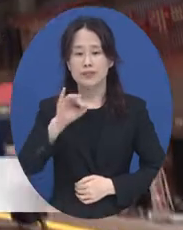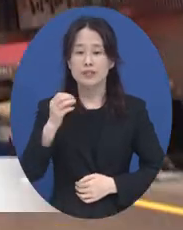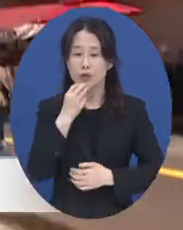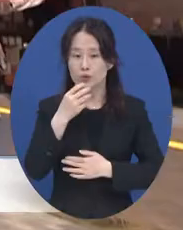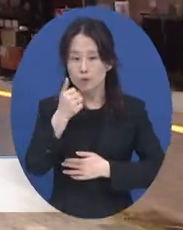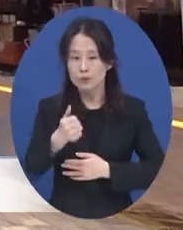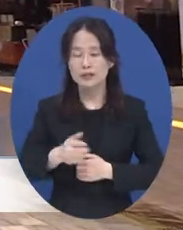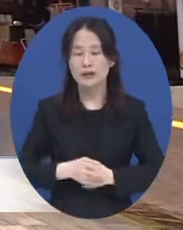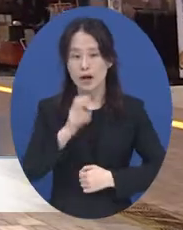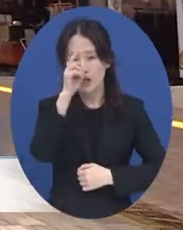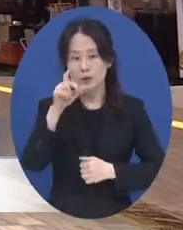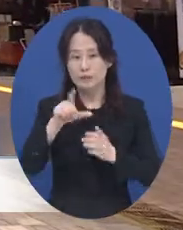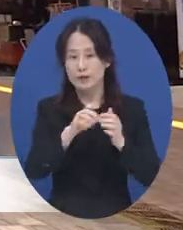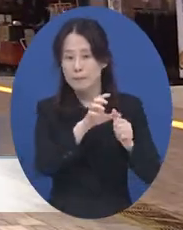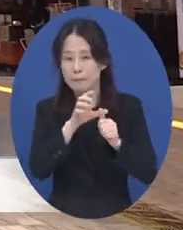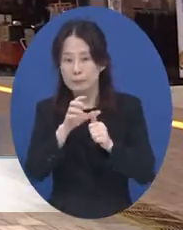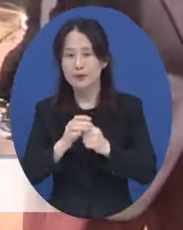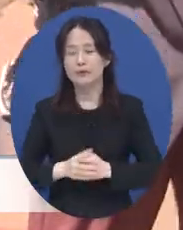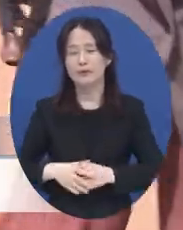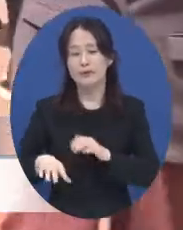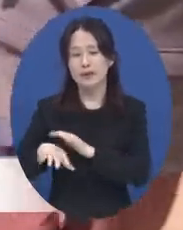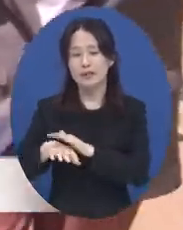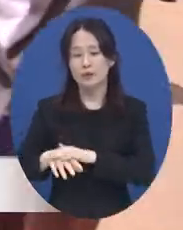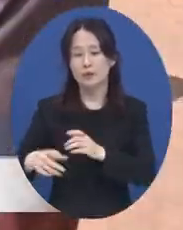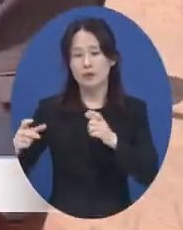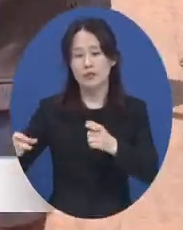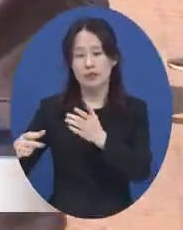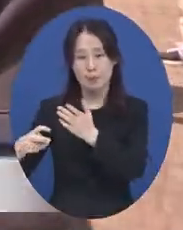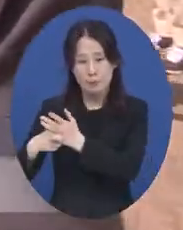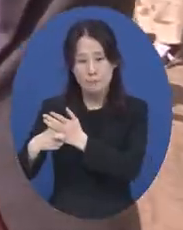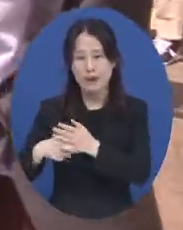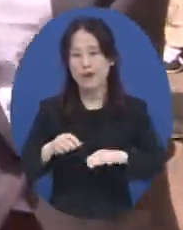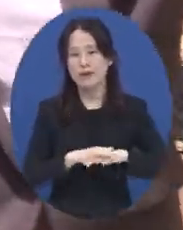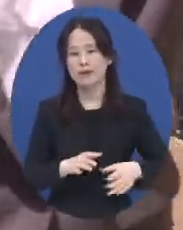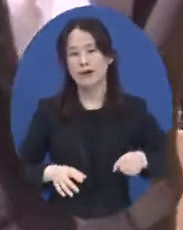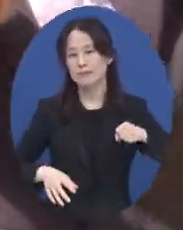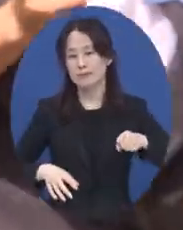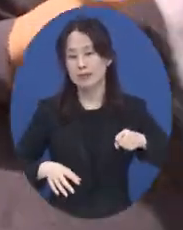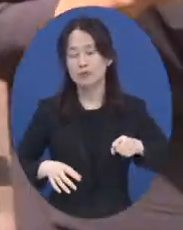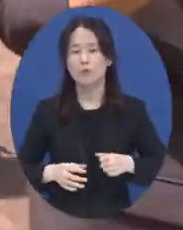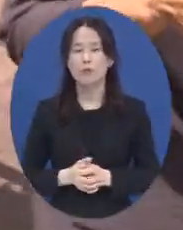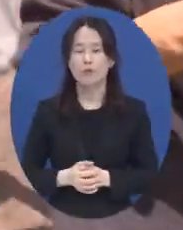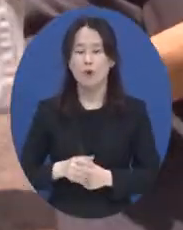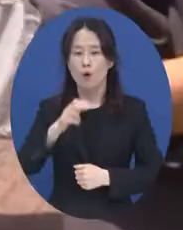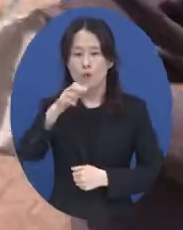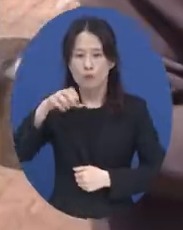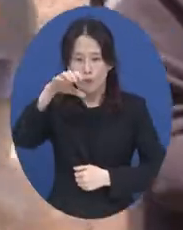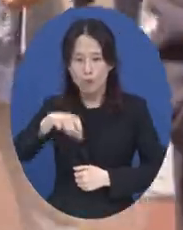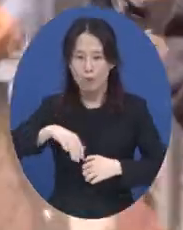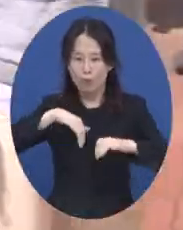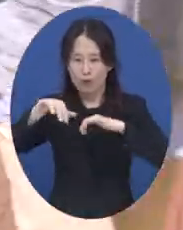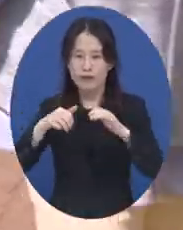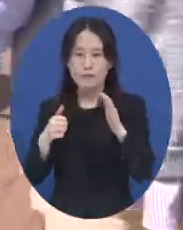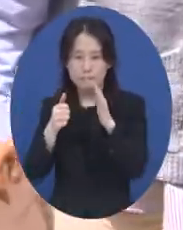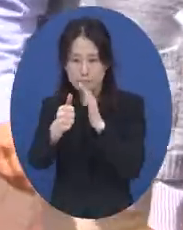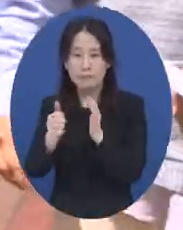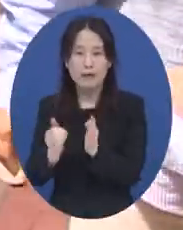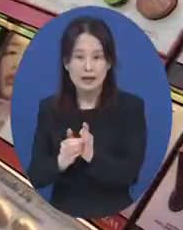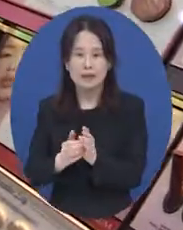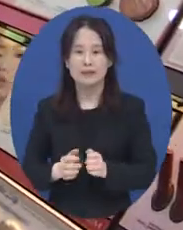이재명 경기도지사가 점심시간을 이용해 한 손에는 지역 화폐, 다른 손에는 장바구니를 들고 군포의 한 로데오 거리를